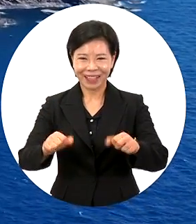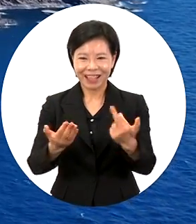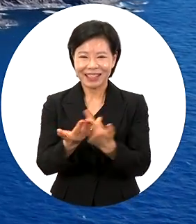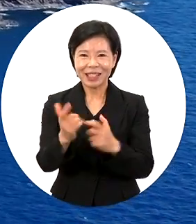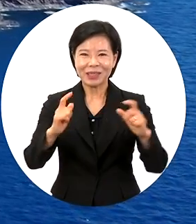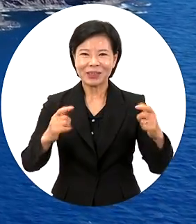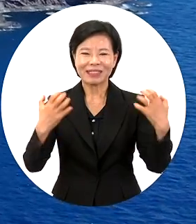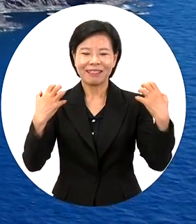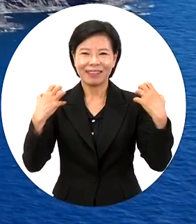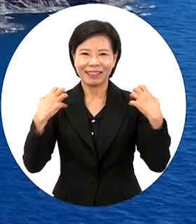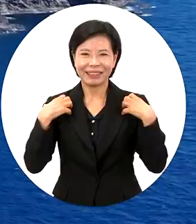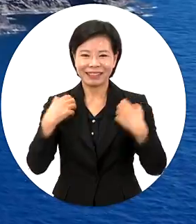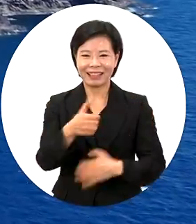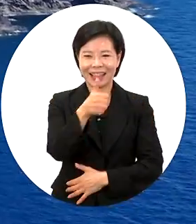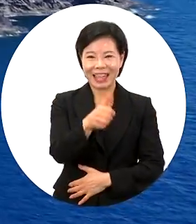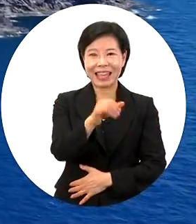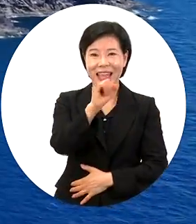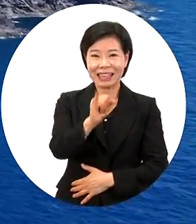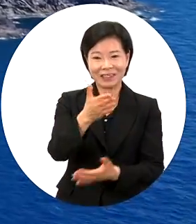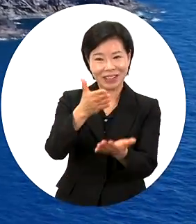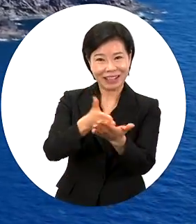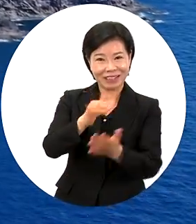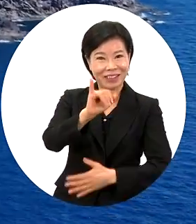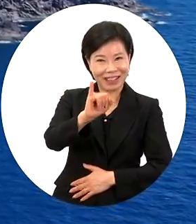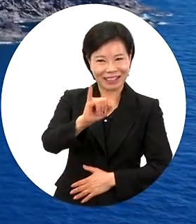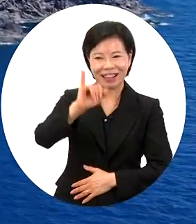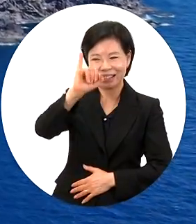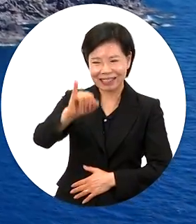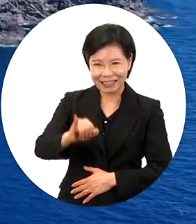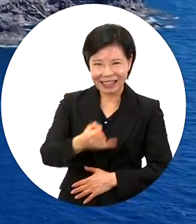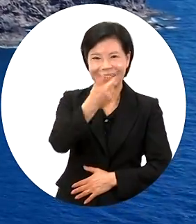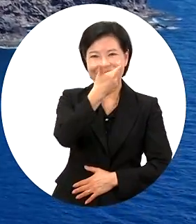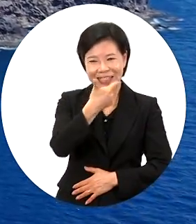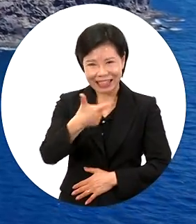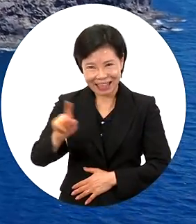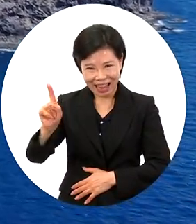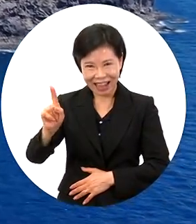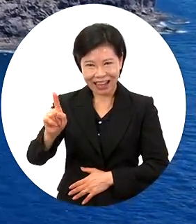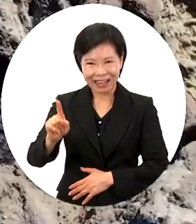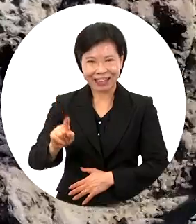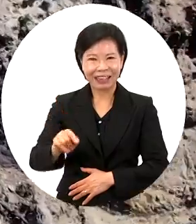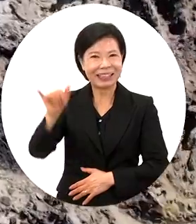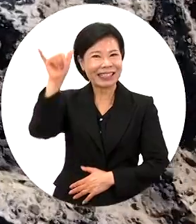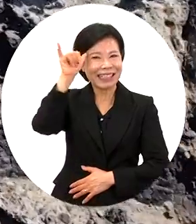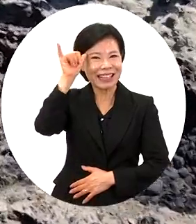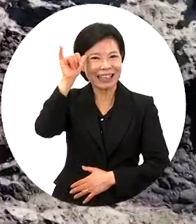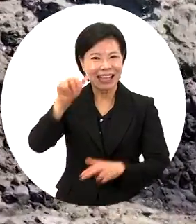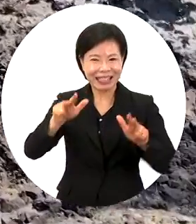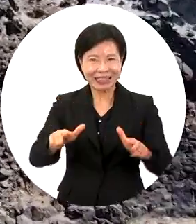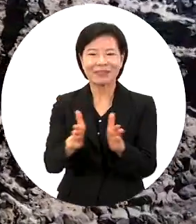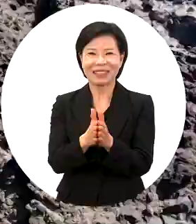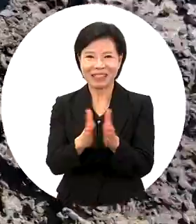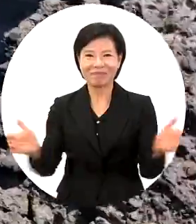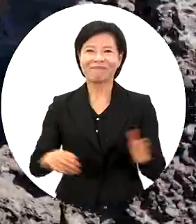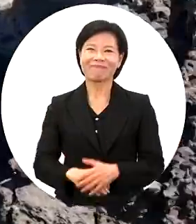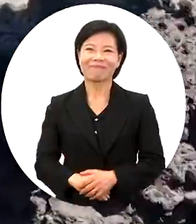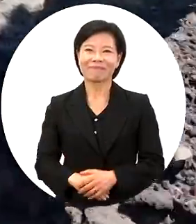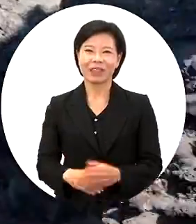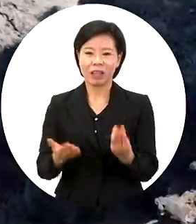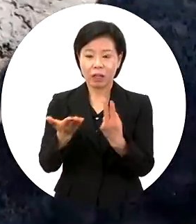안녕하세요. 제주특별자치도 AI 아나운서 제이나입니다. 이번 주 위클리 제주